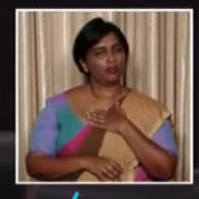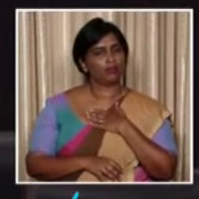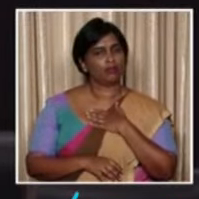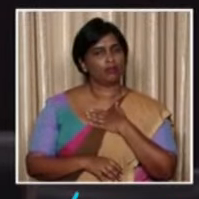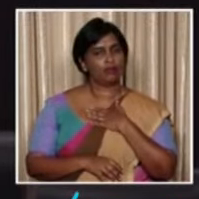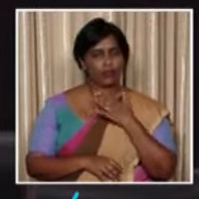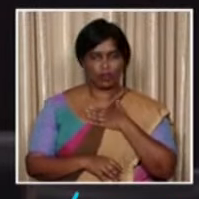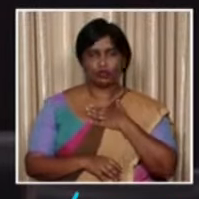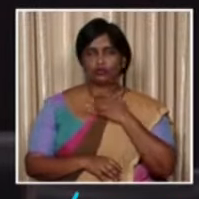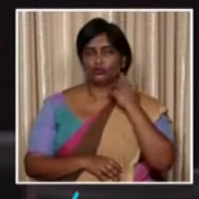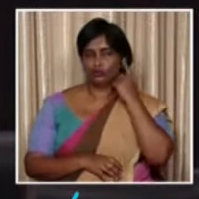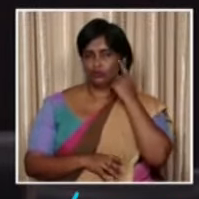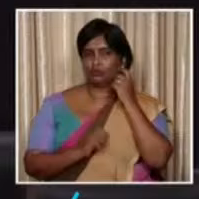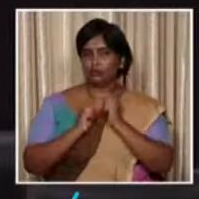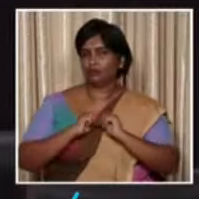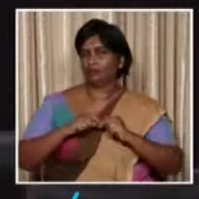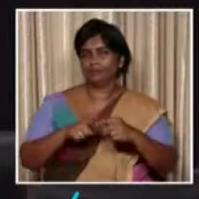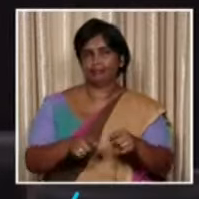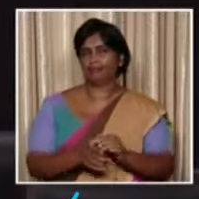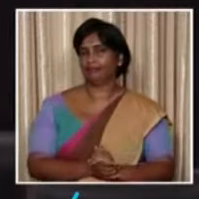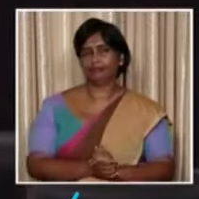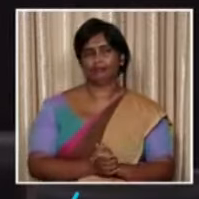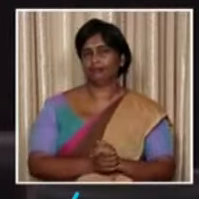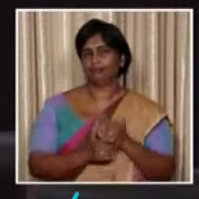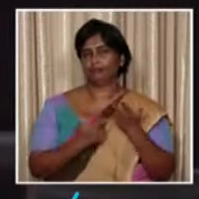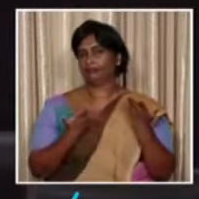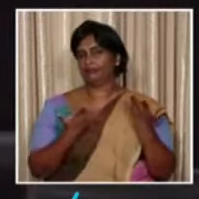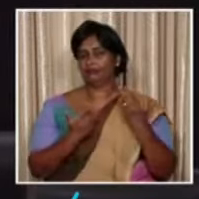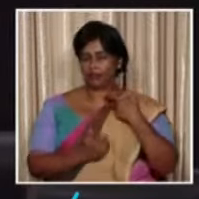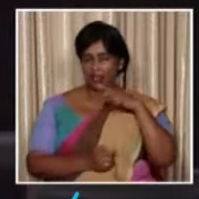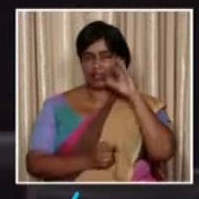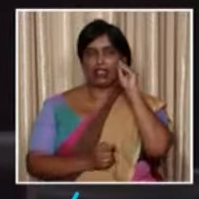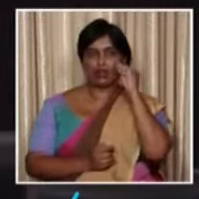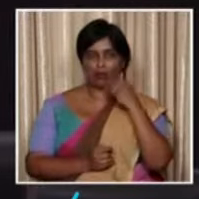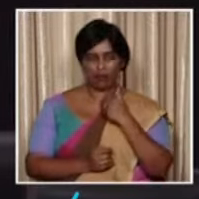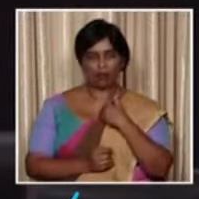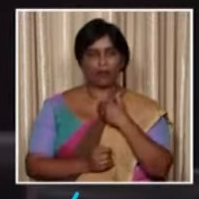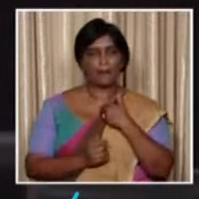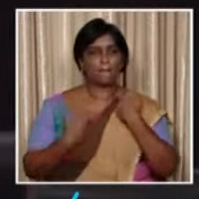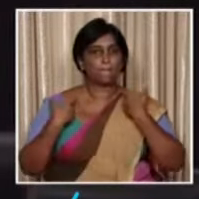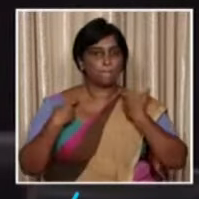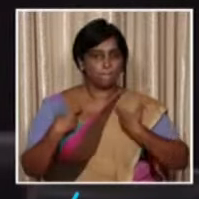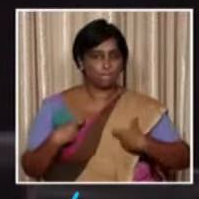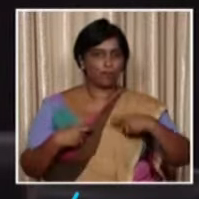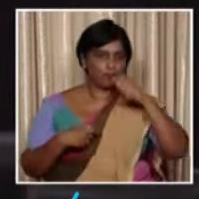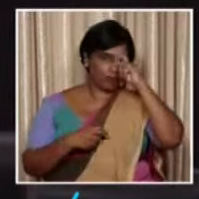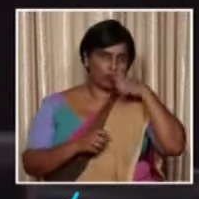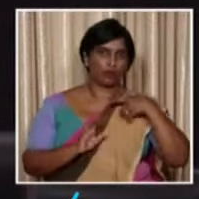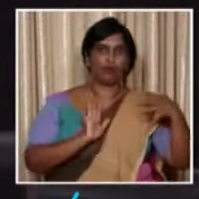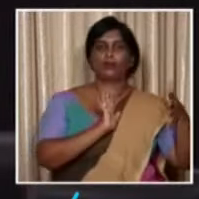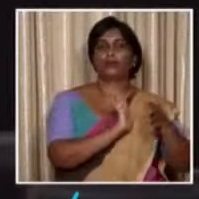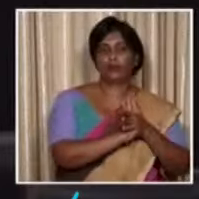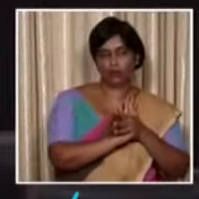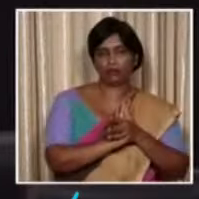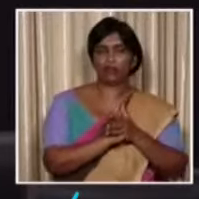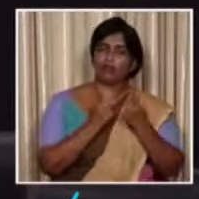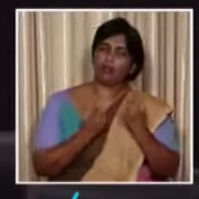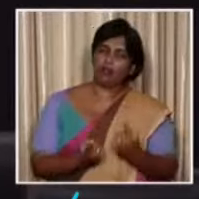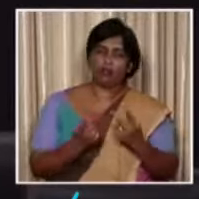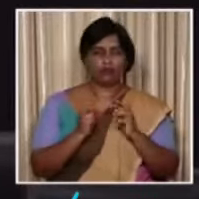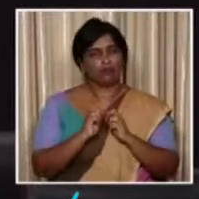मम दनगत्त यन गमन हरियान नै मे रटट किल मट तेरुना मम महिंद राजपक्ष महत्या के हिटगत्त अडुपाडु तिब्ब